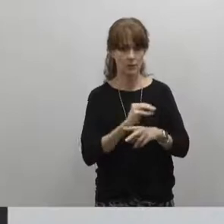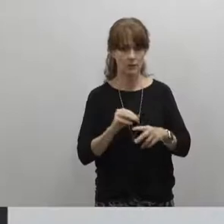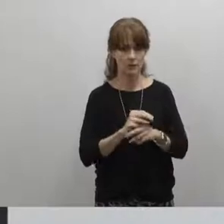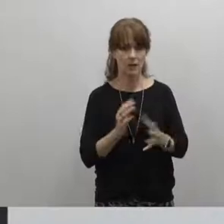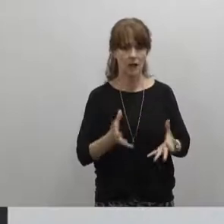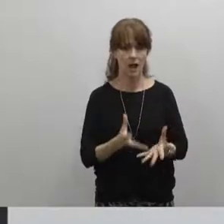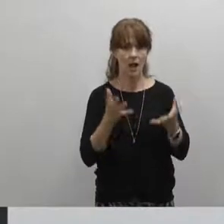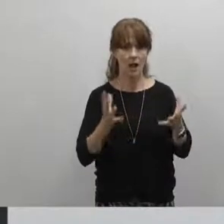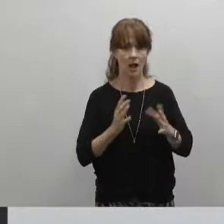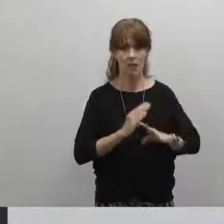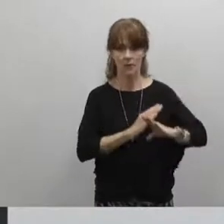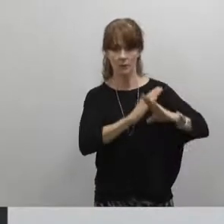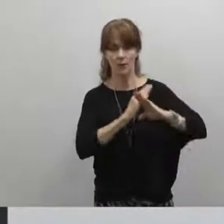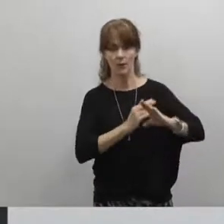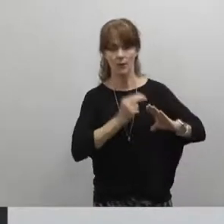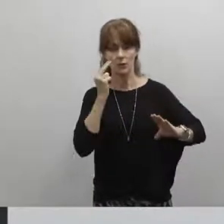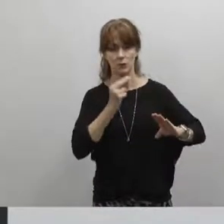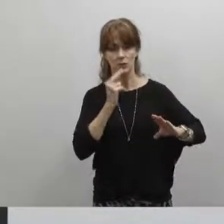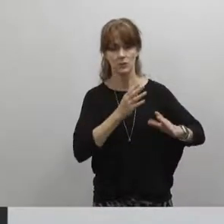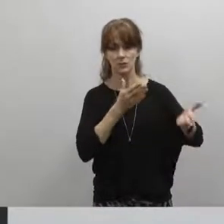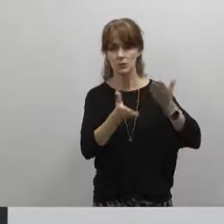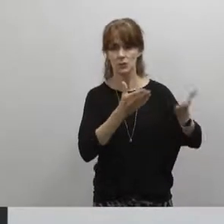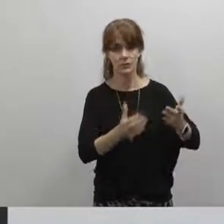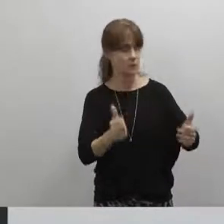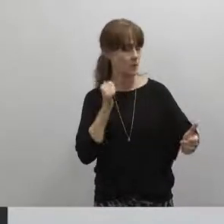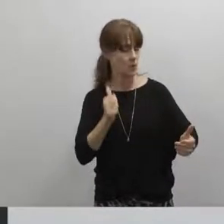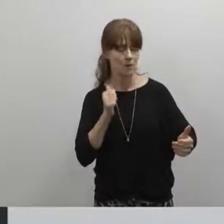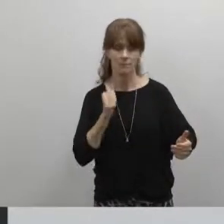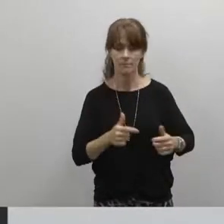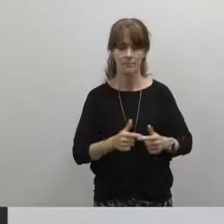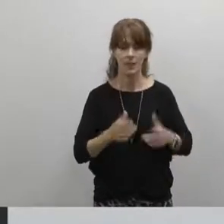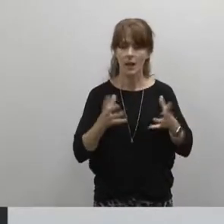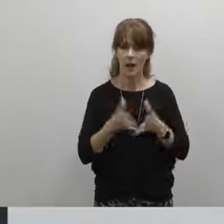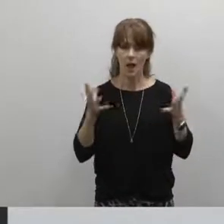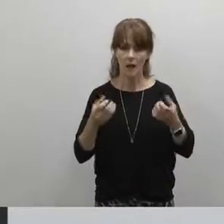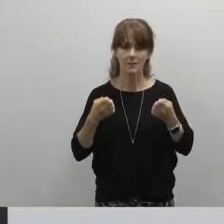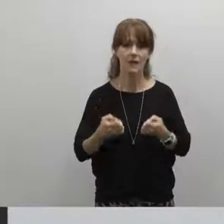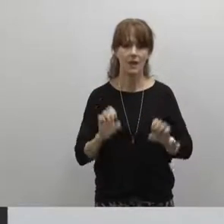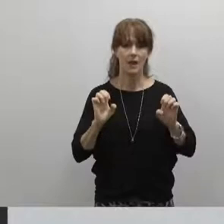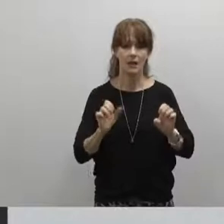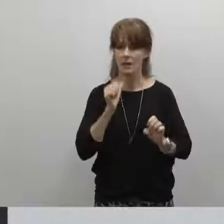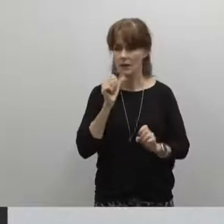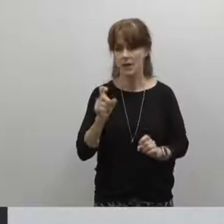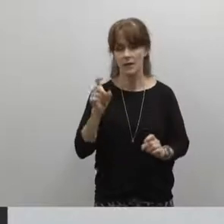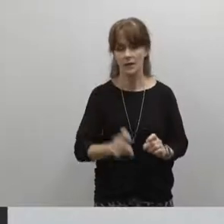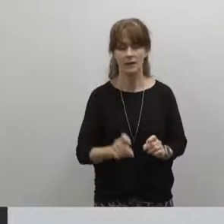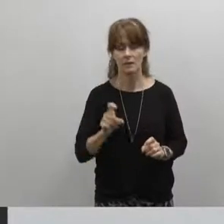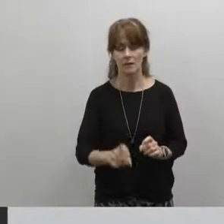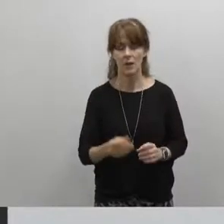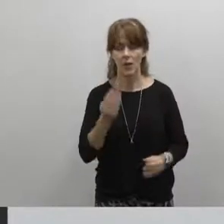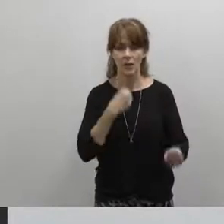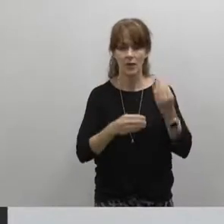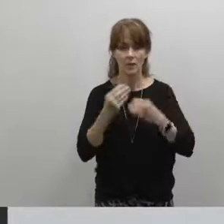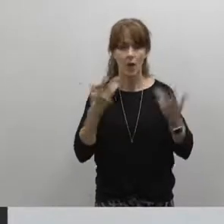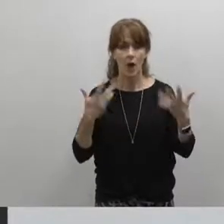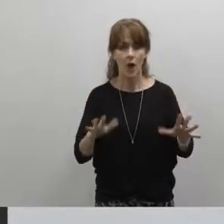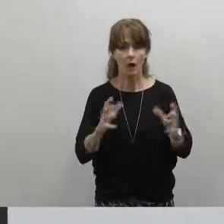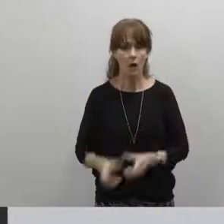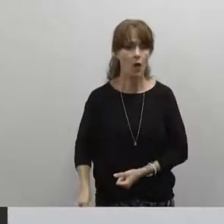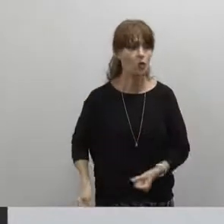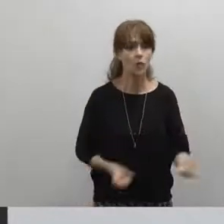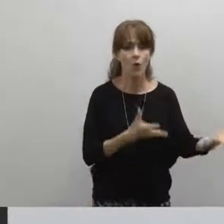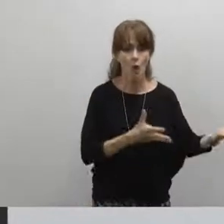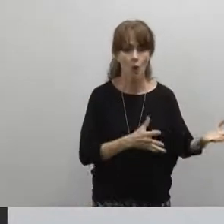vinh bì bù ấy dương khuyên hai cái thà dương miên kẻ cả prang prai ná đại